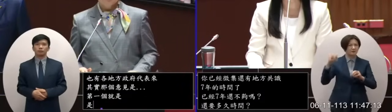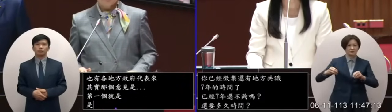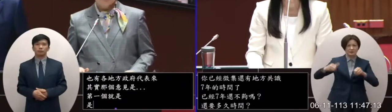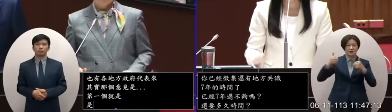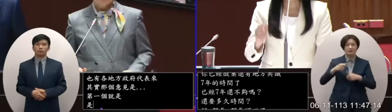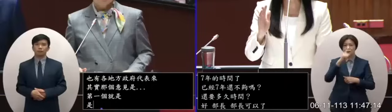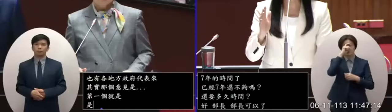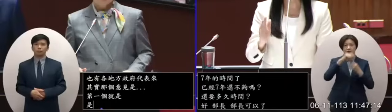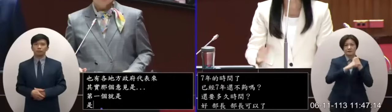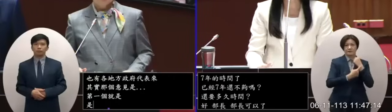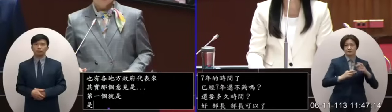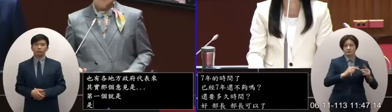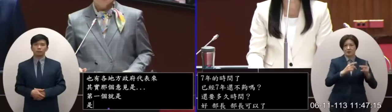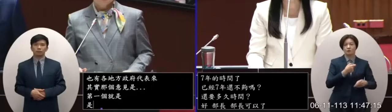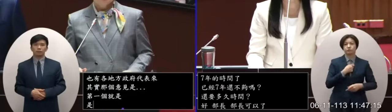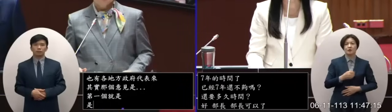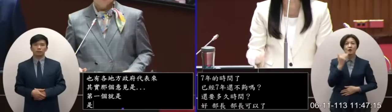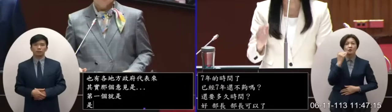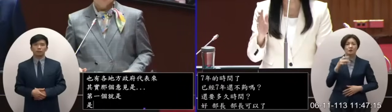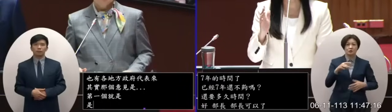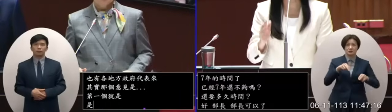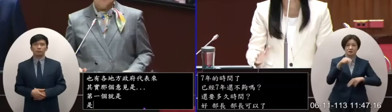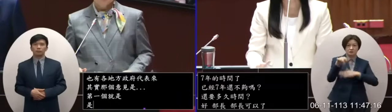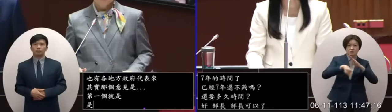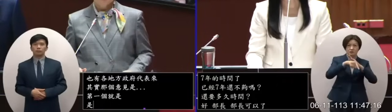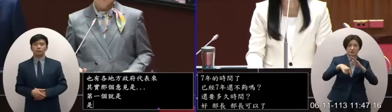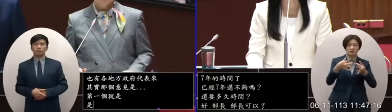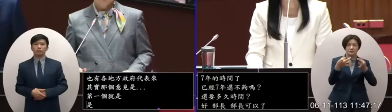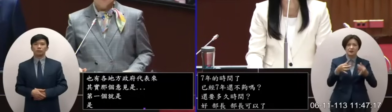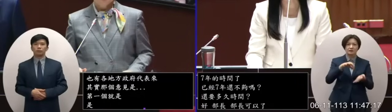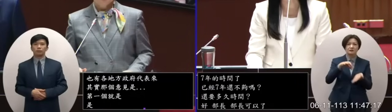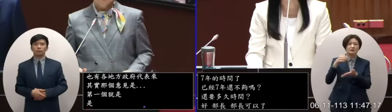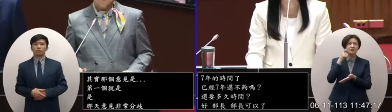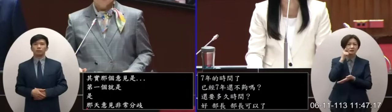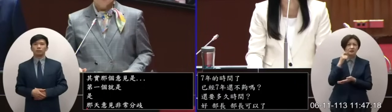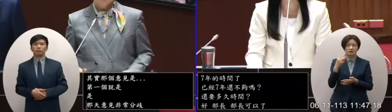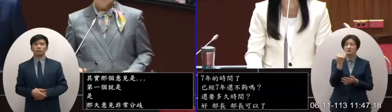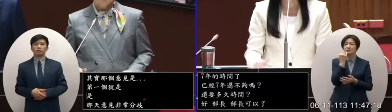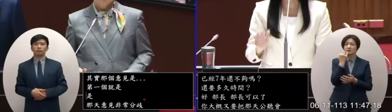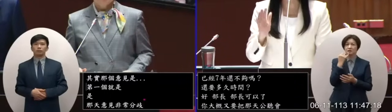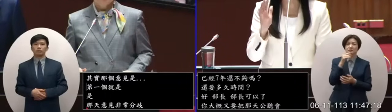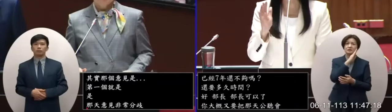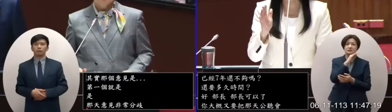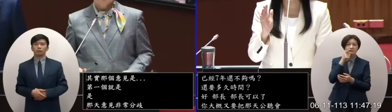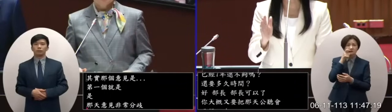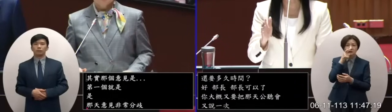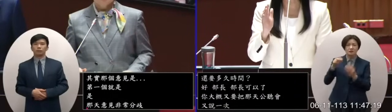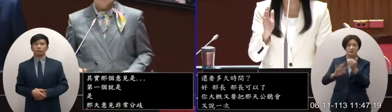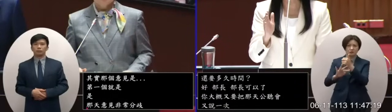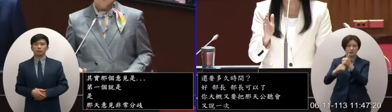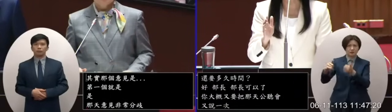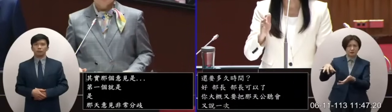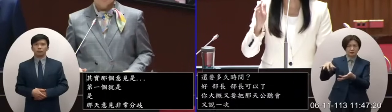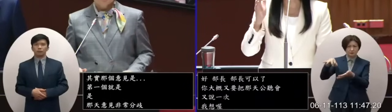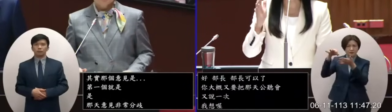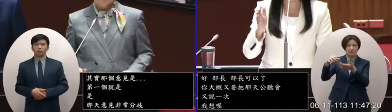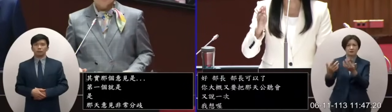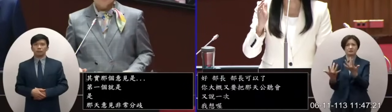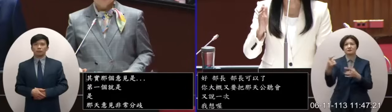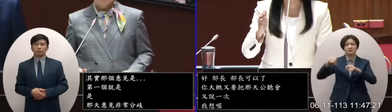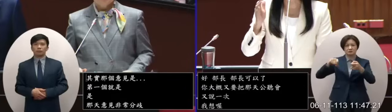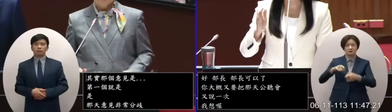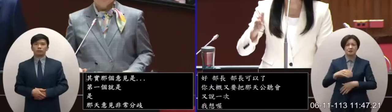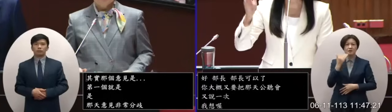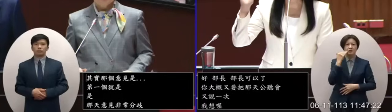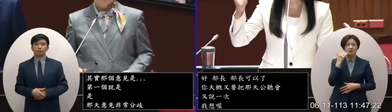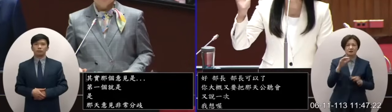望能够修法。如果提不出行政院的版本，那你就我们很多委员提出了版本来做。但是不要拖延，不要延宕，因为你延